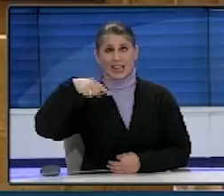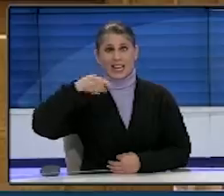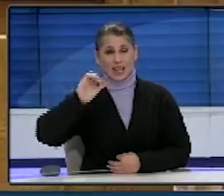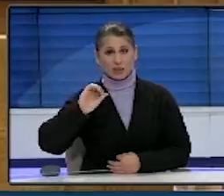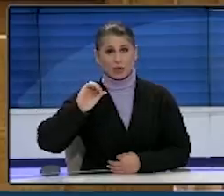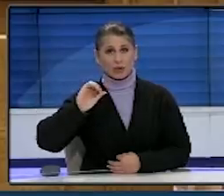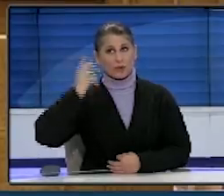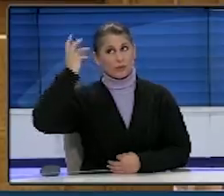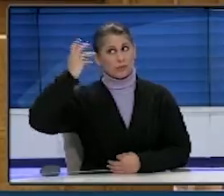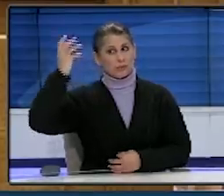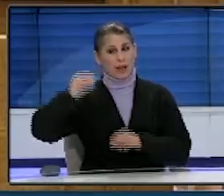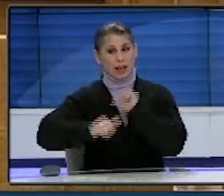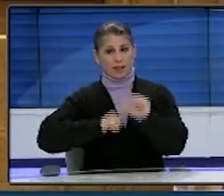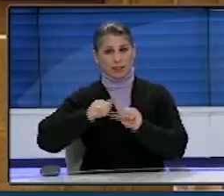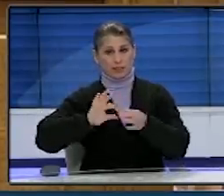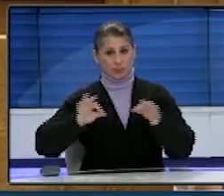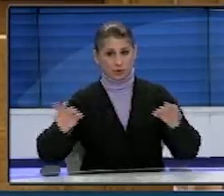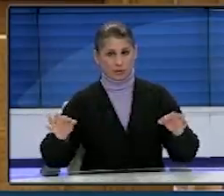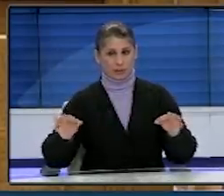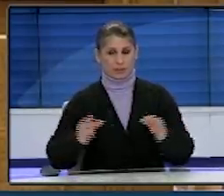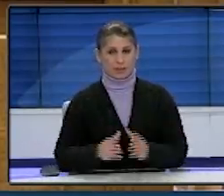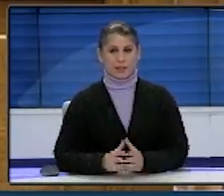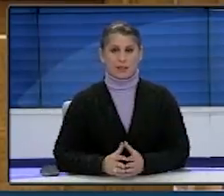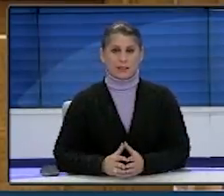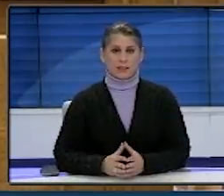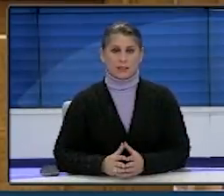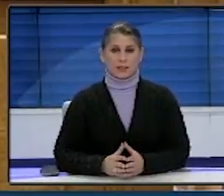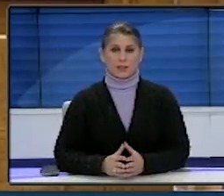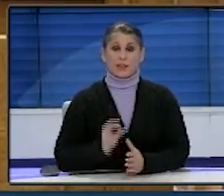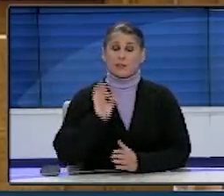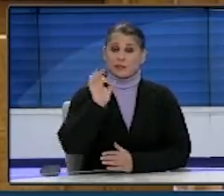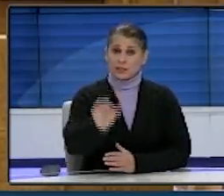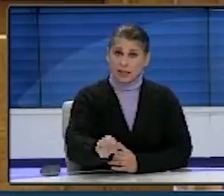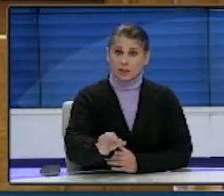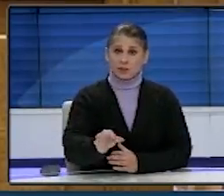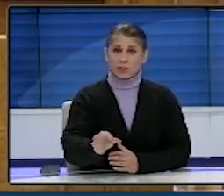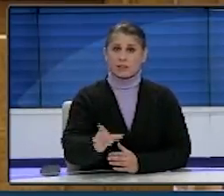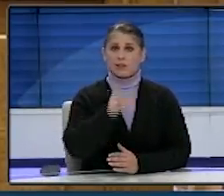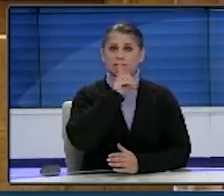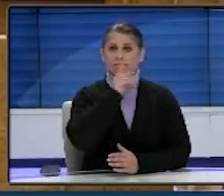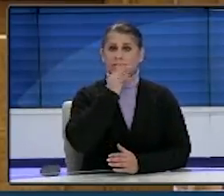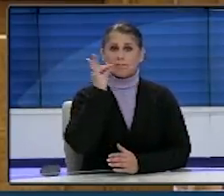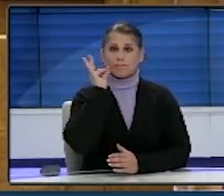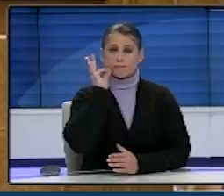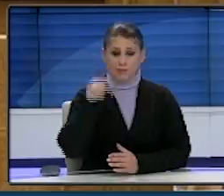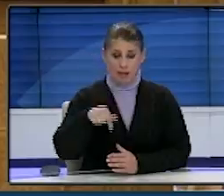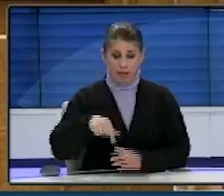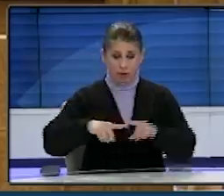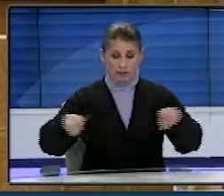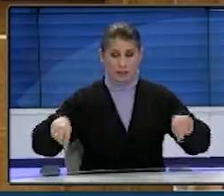αφήγημα αναθεώρησης της ιστορίας, φτάνοντας στο σημείο να αποσιωπάτε εντελώς εδώ